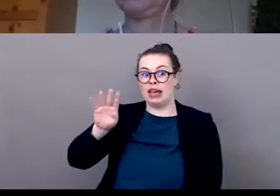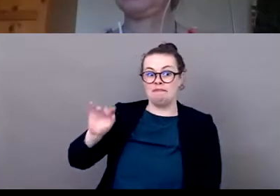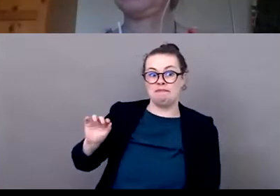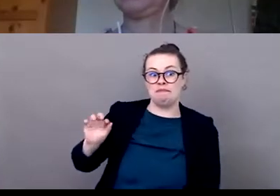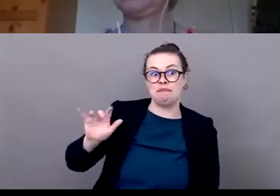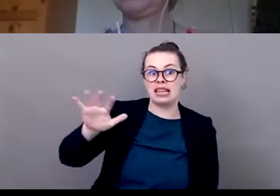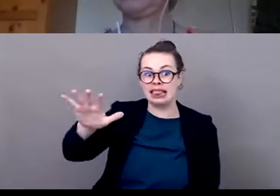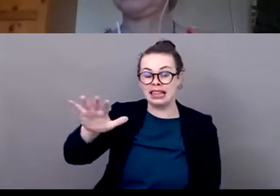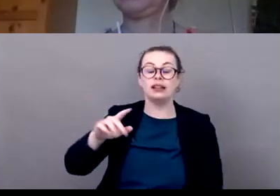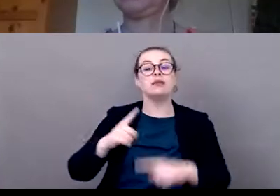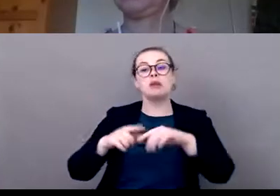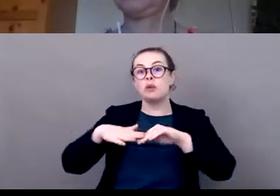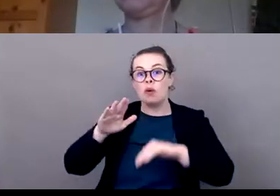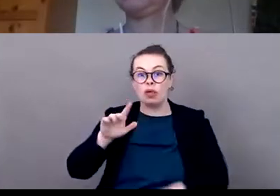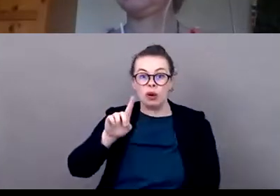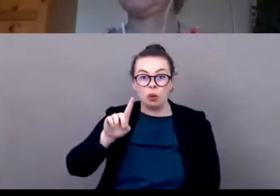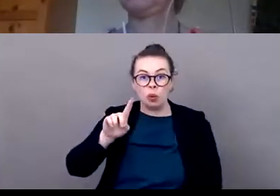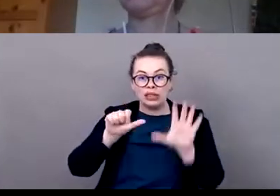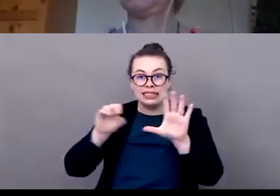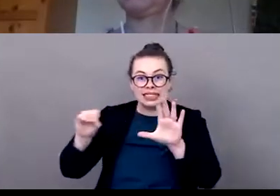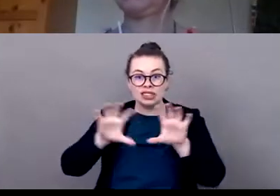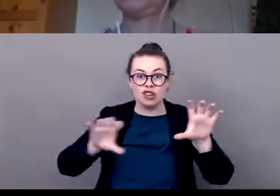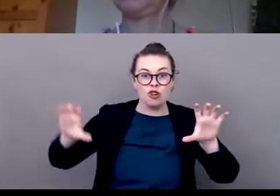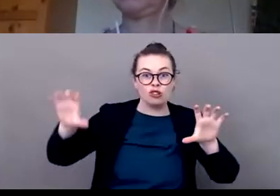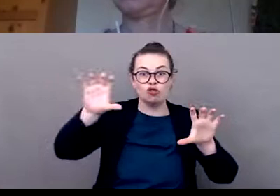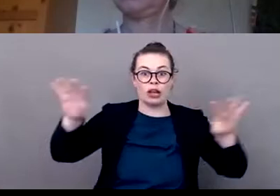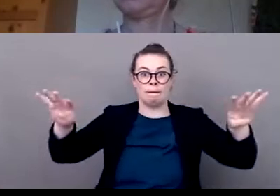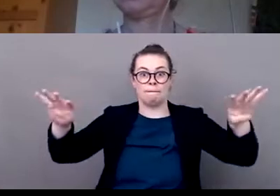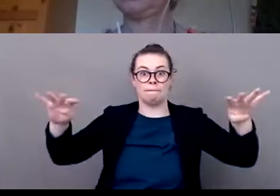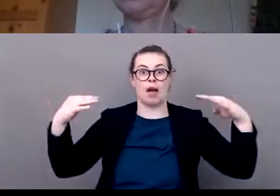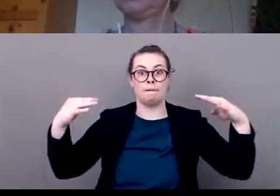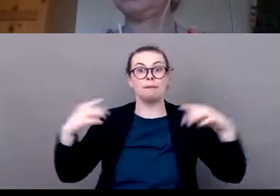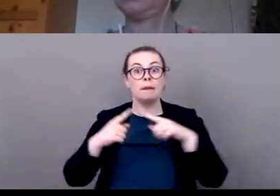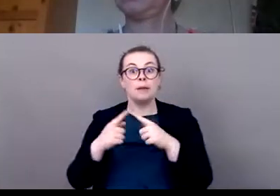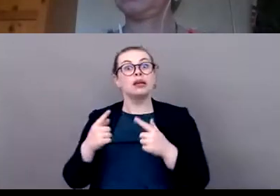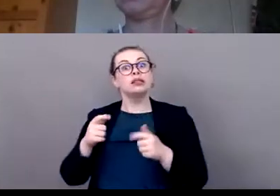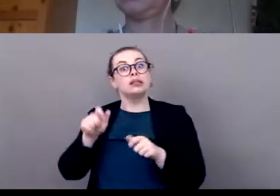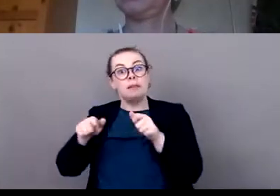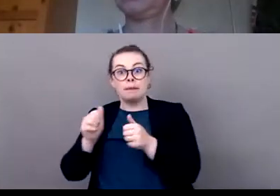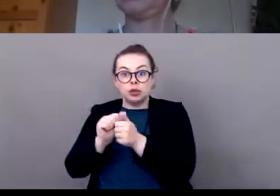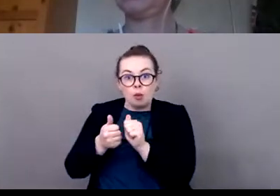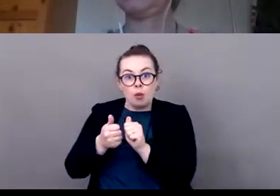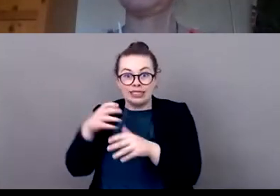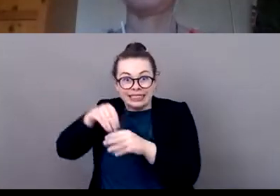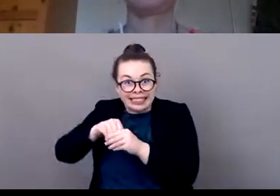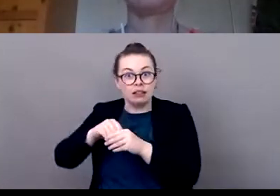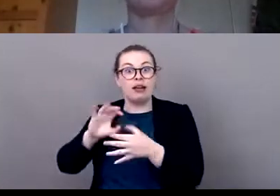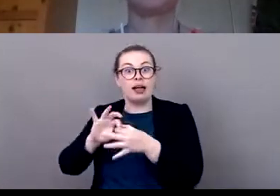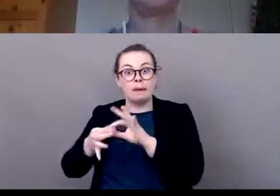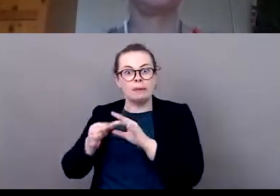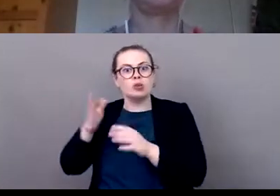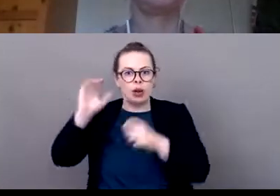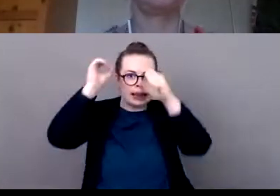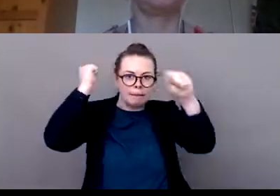lors de la cérémonie d'ouverture et de clôture. Et les plus de 4000 athlètes seront